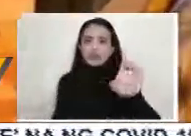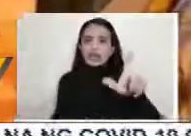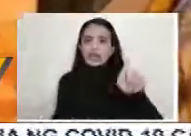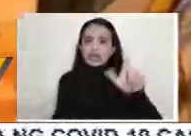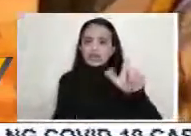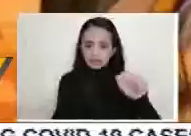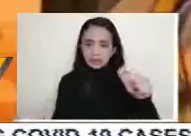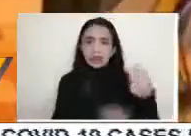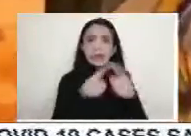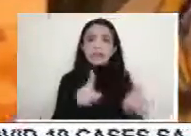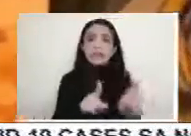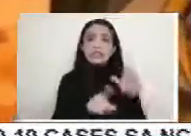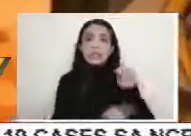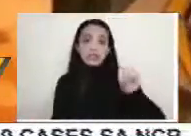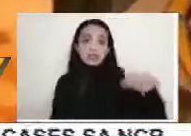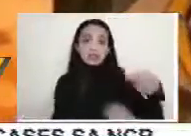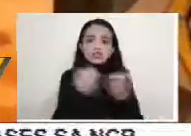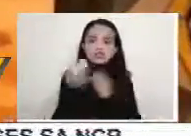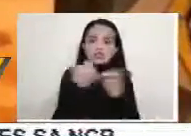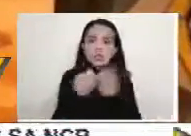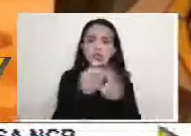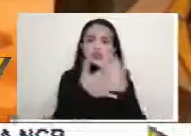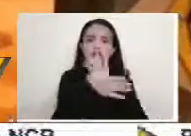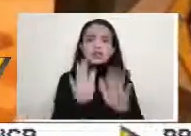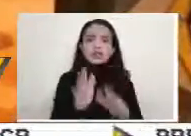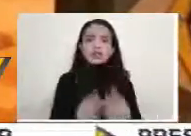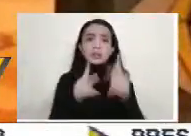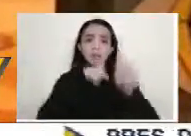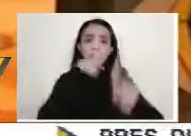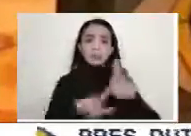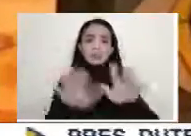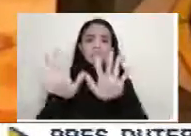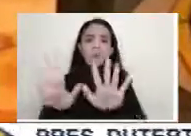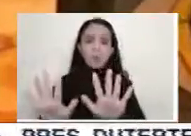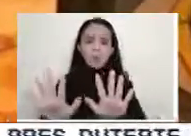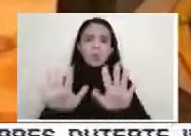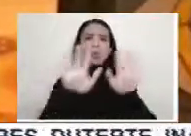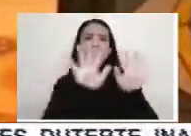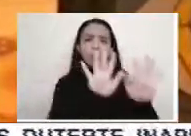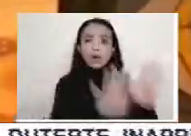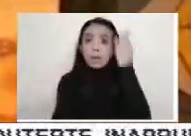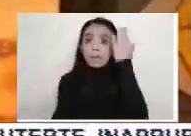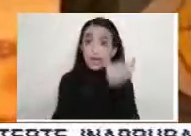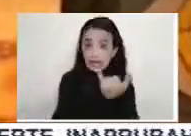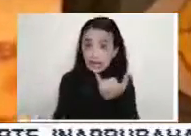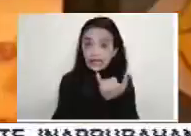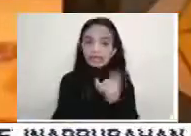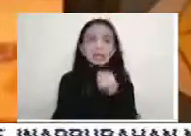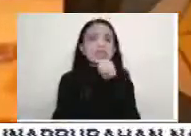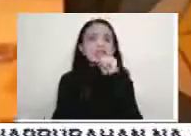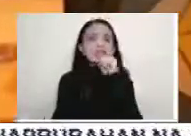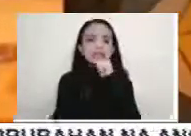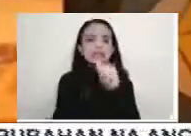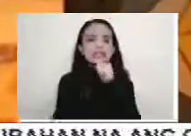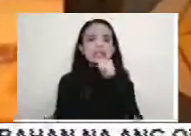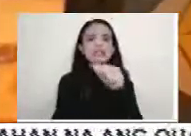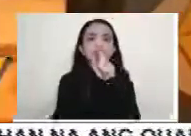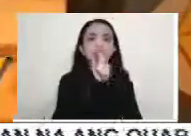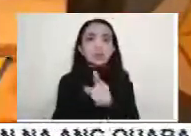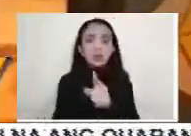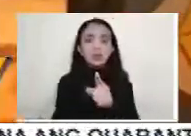Province na mapasailalim po sa GCQ with heightened restrictions galing po sa